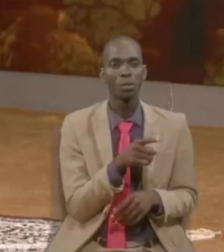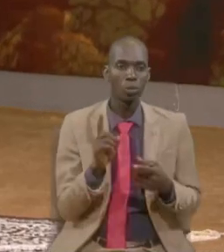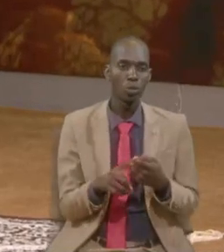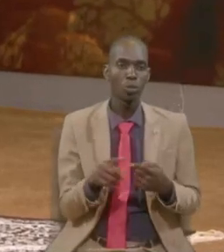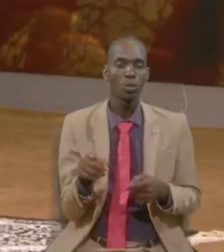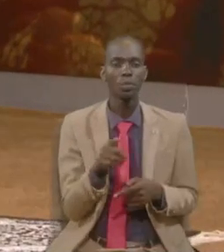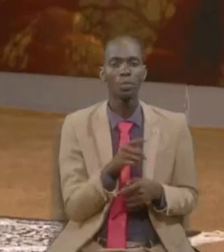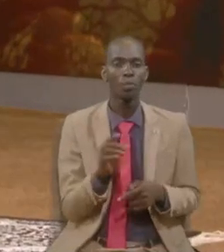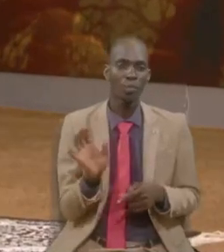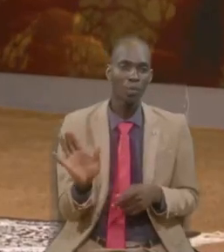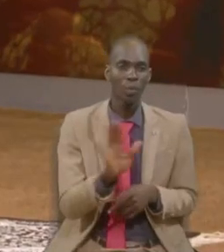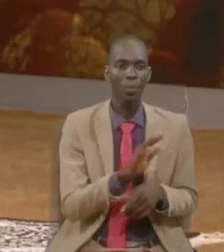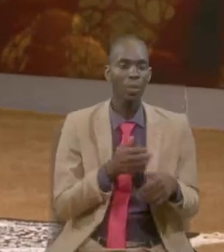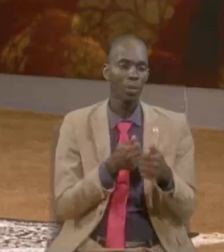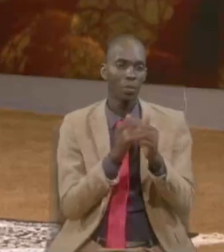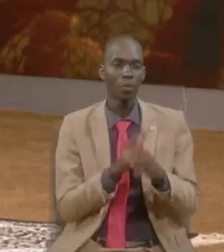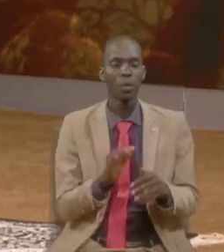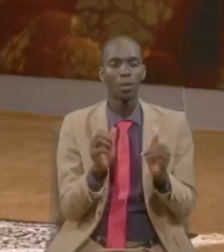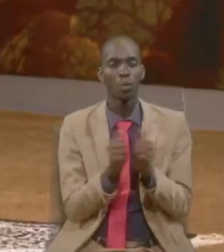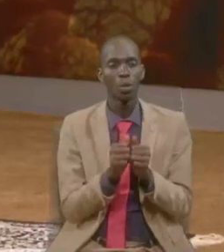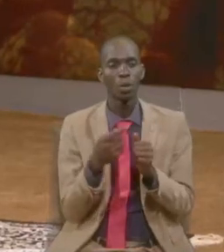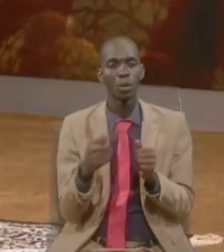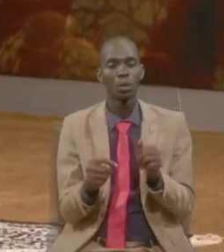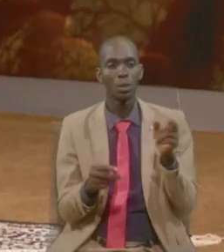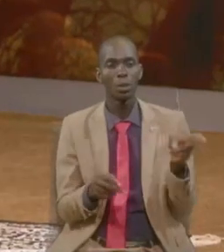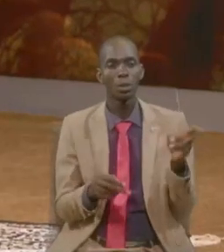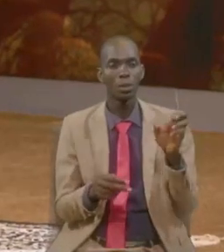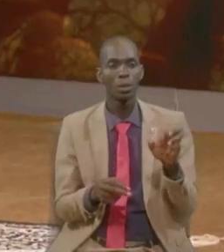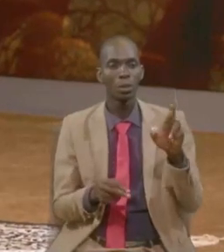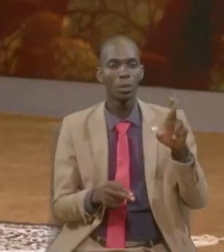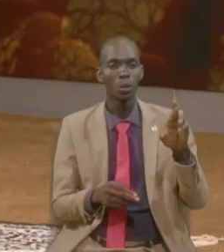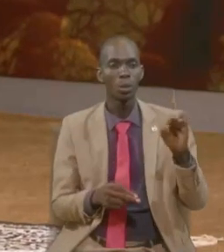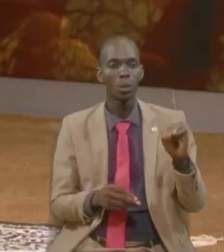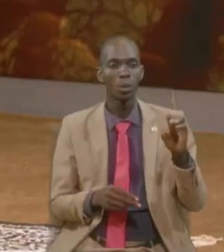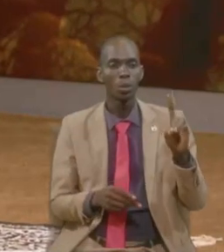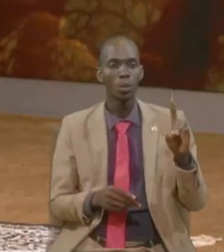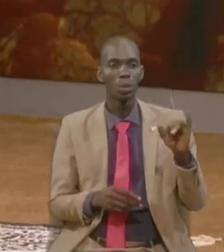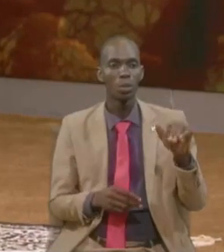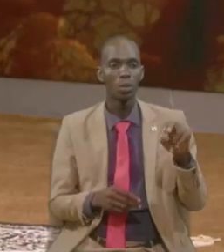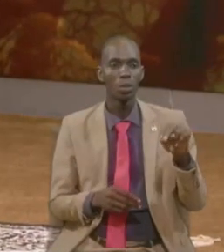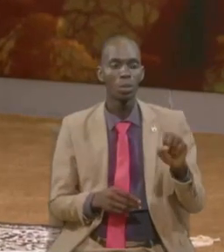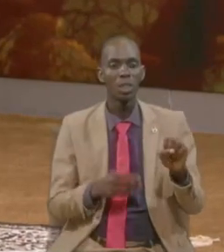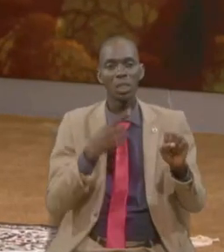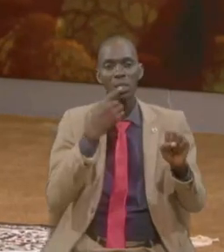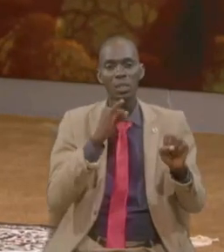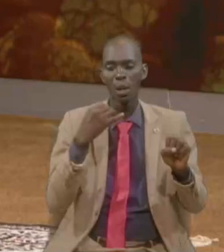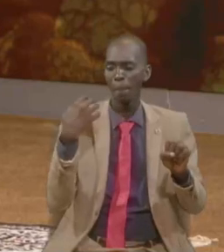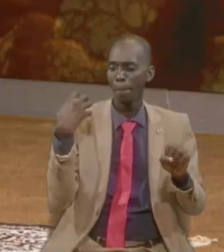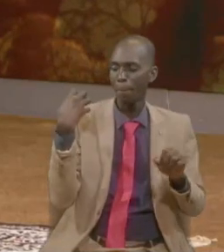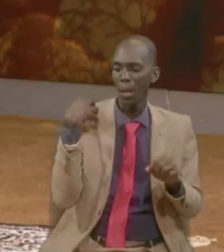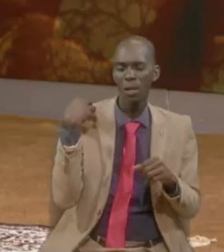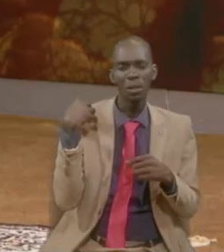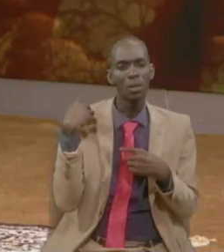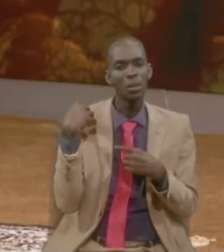de lui leurs disciples avec les Hérodiens qui dit, « Maître,